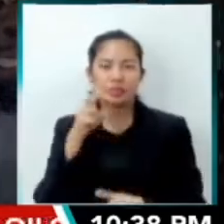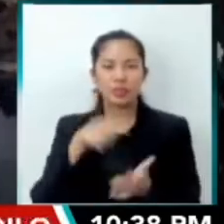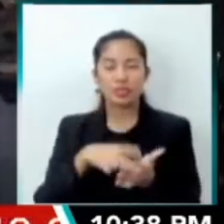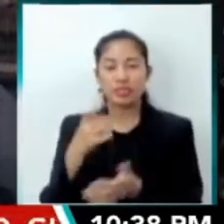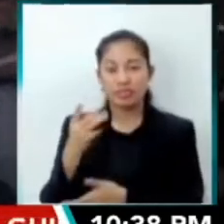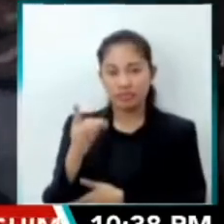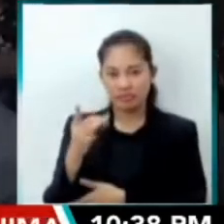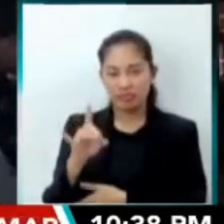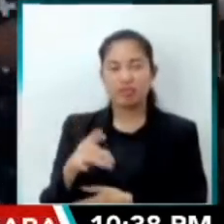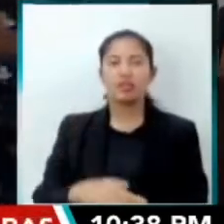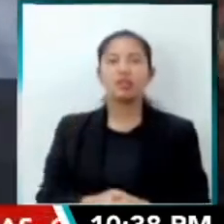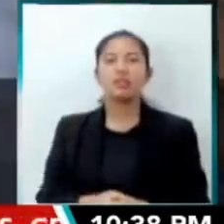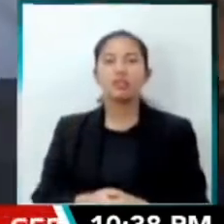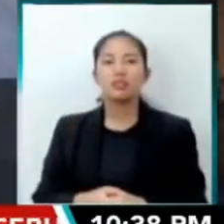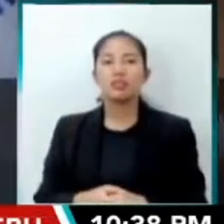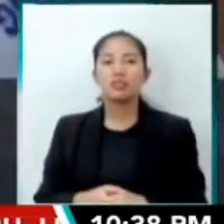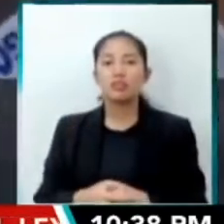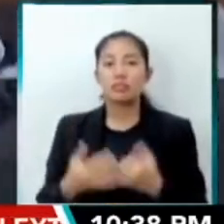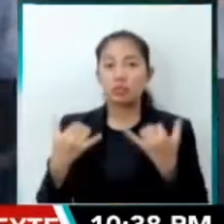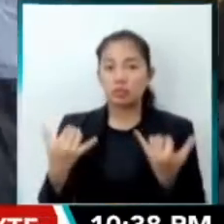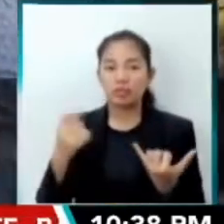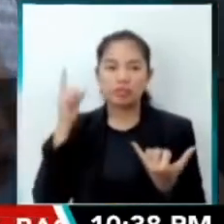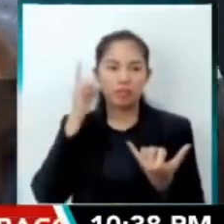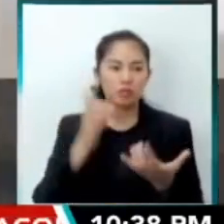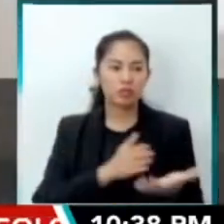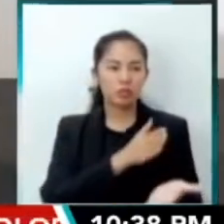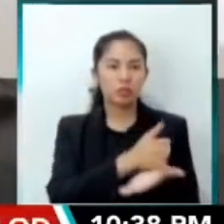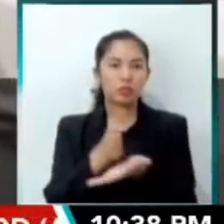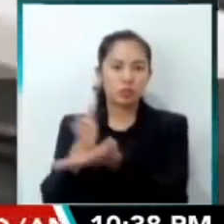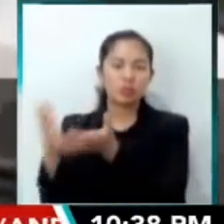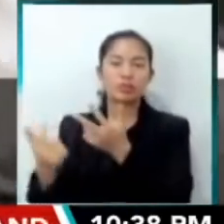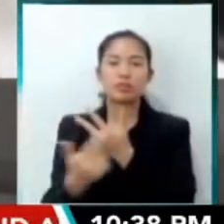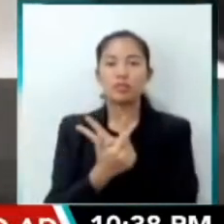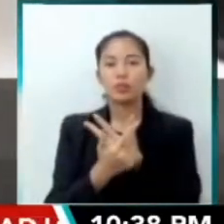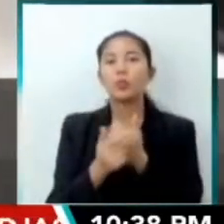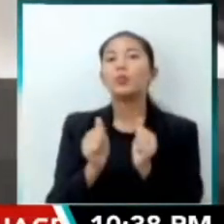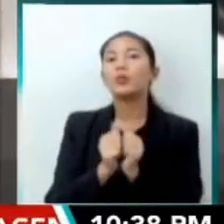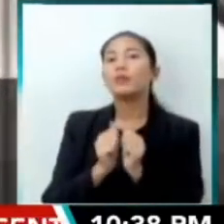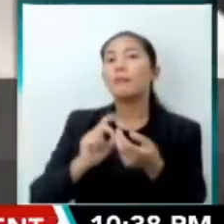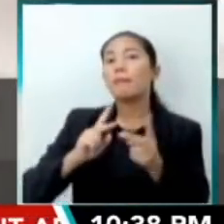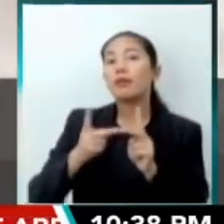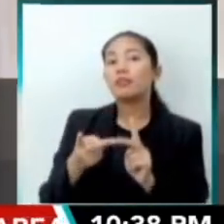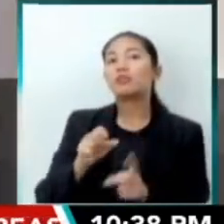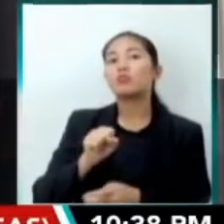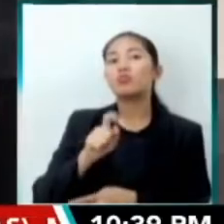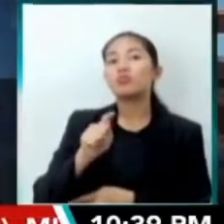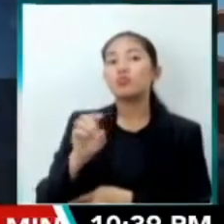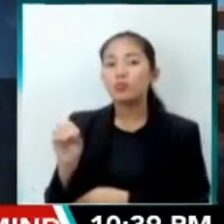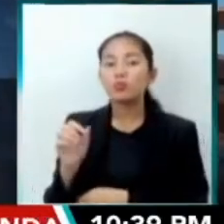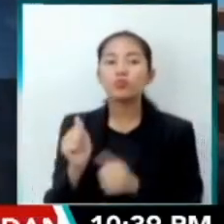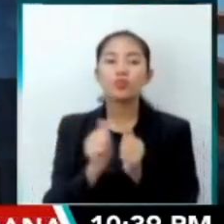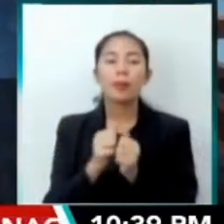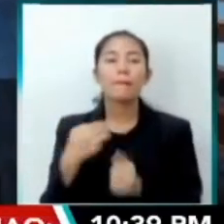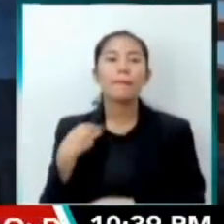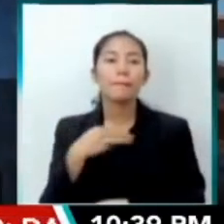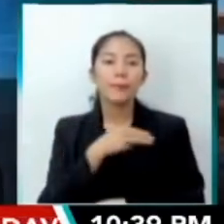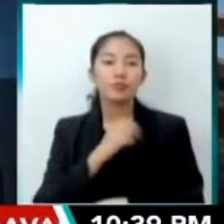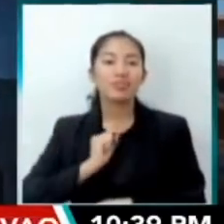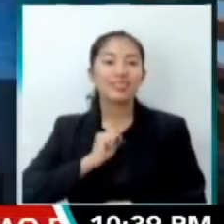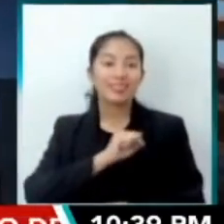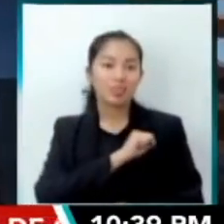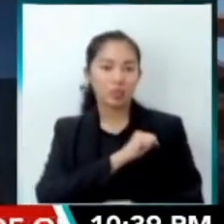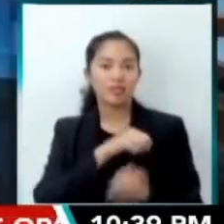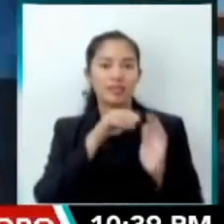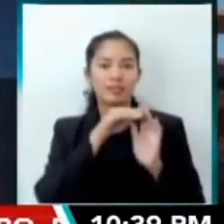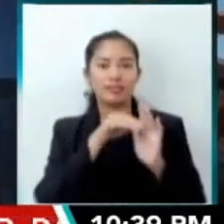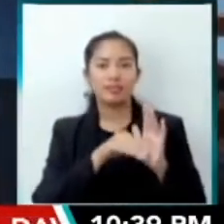Laguna ngayong araw si Lacson at katandem na si Senator Tito Soto, pati ilang miyembro ng kanilang senatorial slate. Nagtungo sila sa